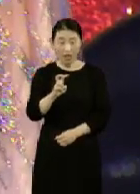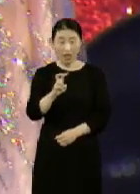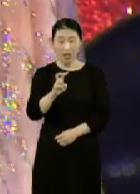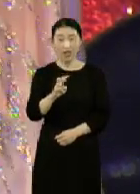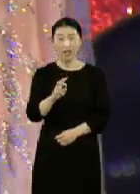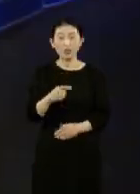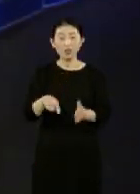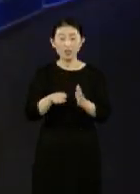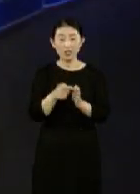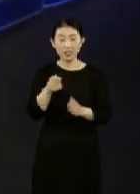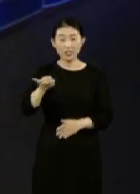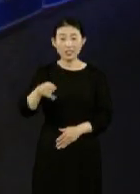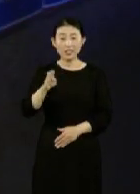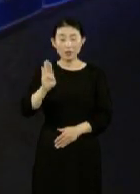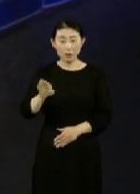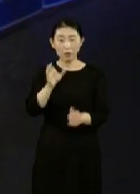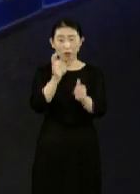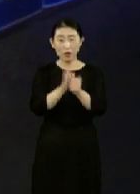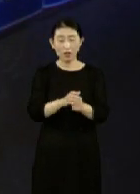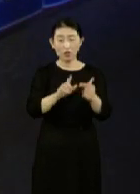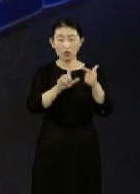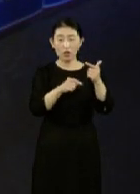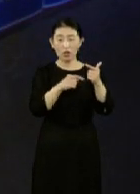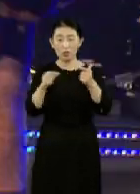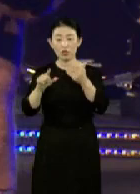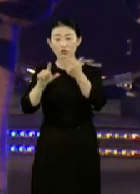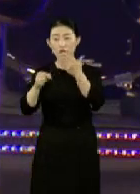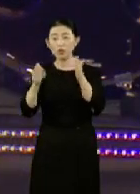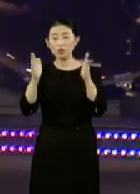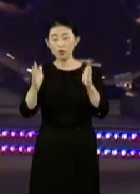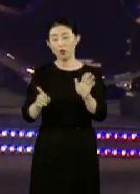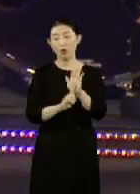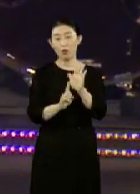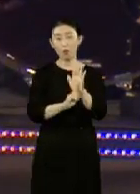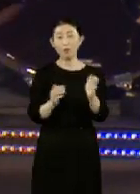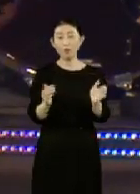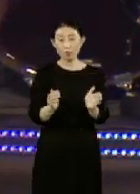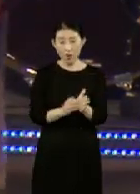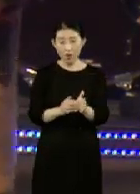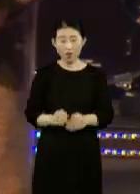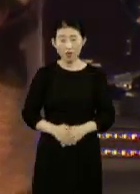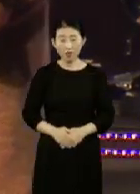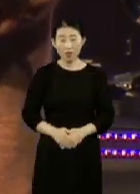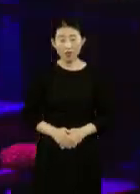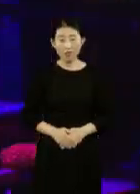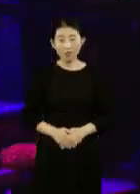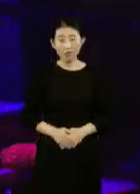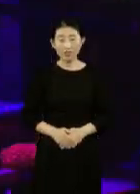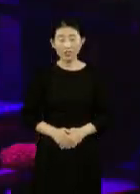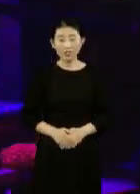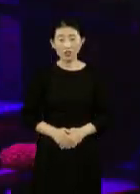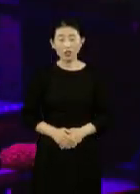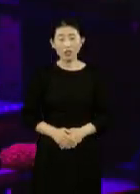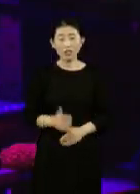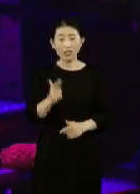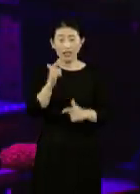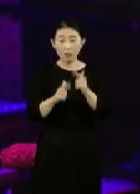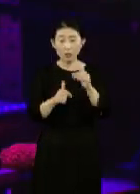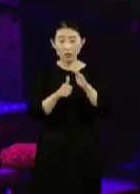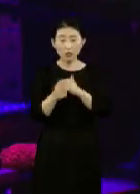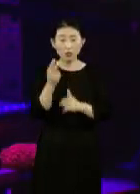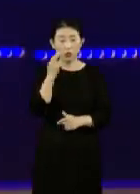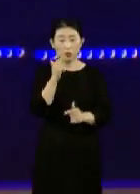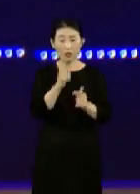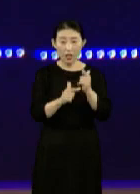위해 TJB를 통해 지난 6월부터 넉 달간의 공모전을 가졌고 지난해 재선정된 소나무와